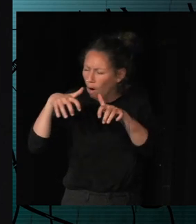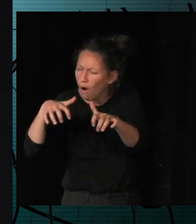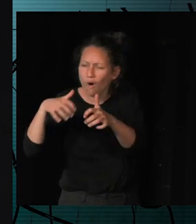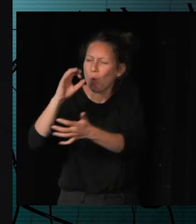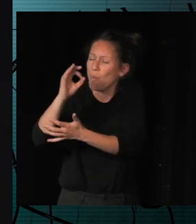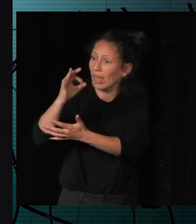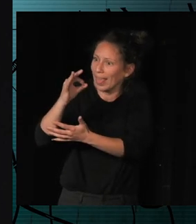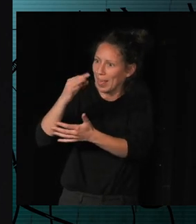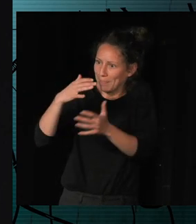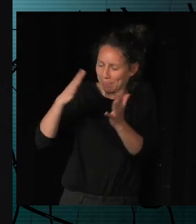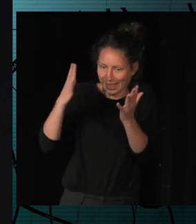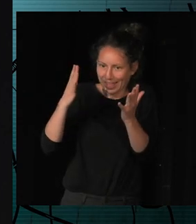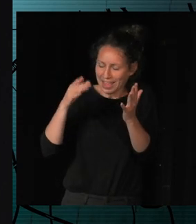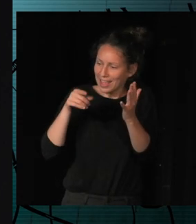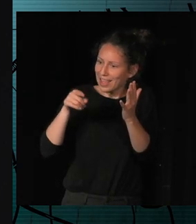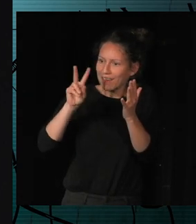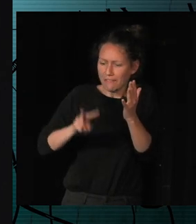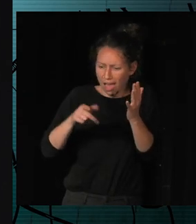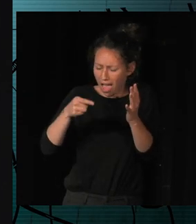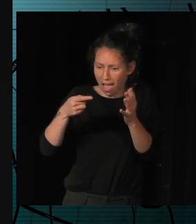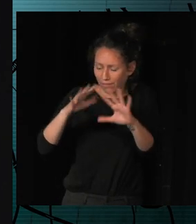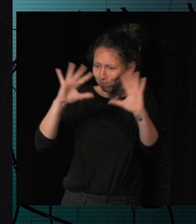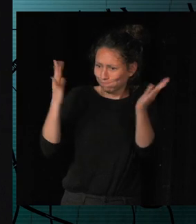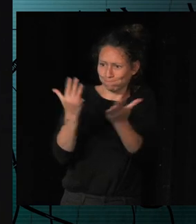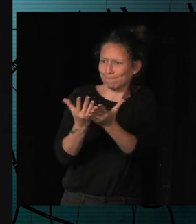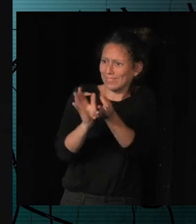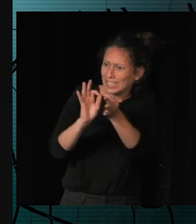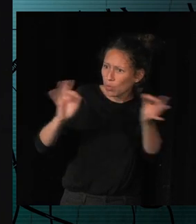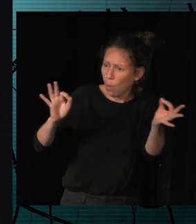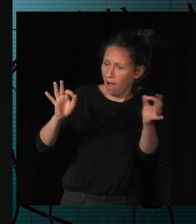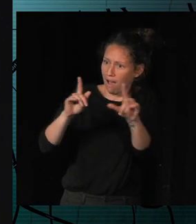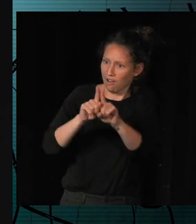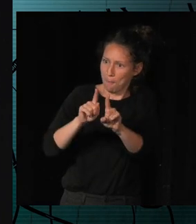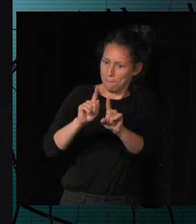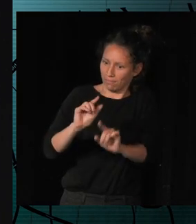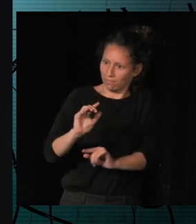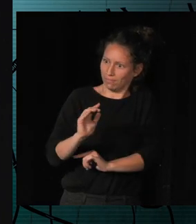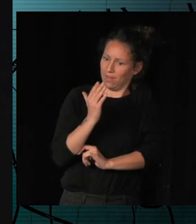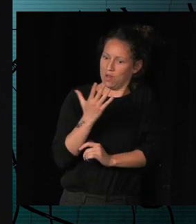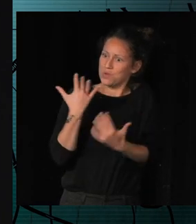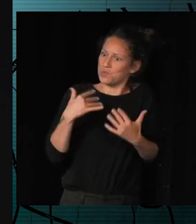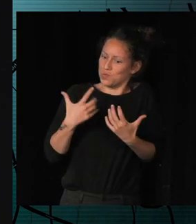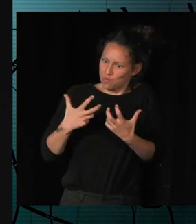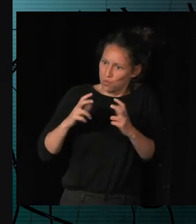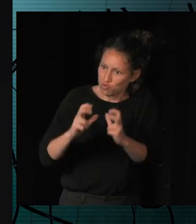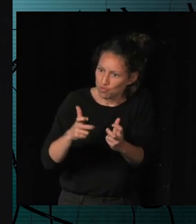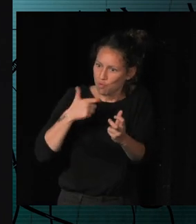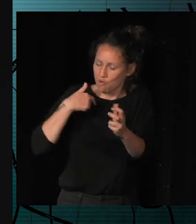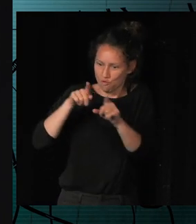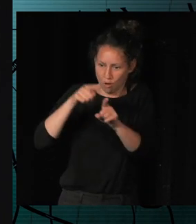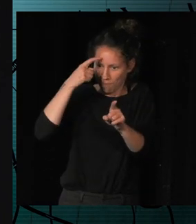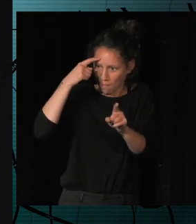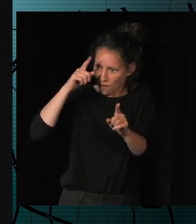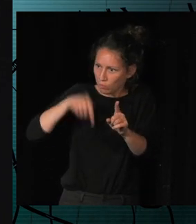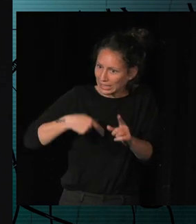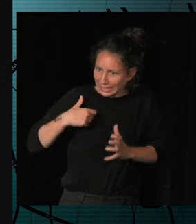justement ça va tellement loin dans la manière dont ça arrive à à nous nous mettre face à la fois à nos peurs à à notre inconscient si on part